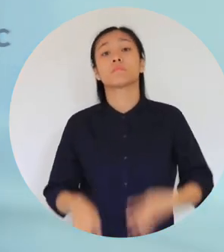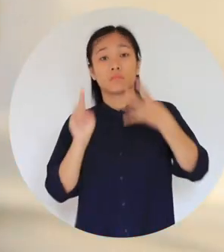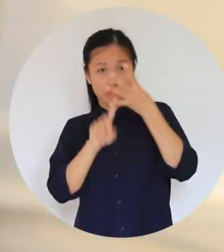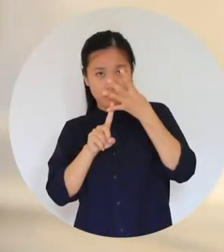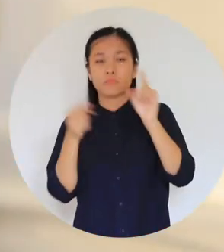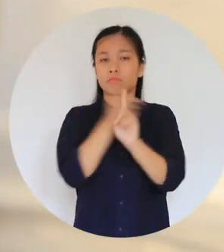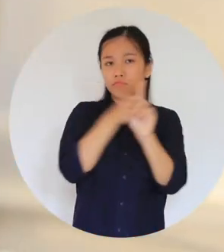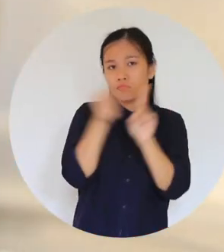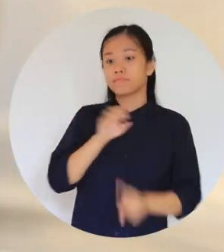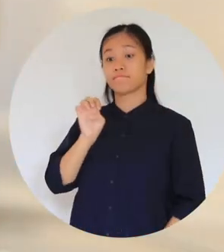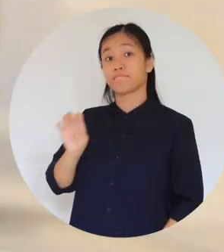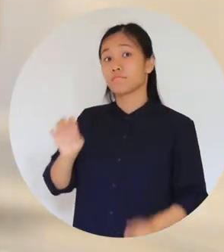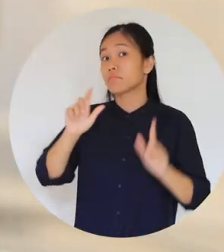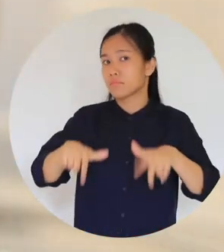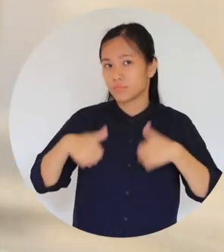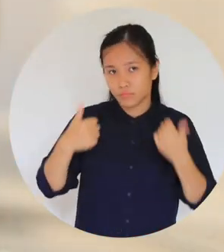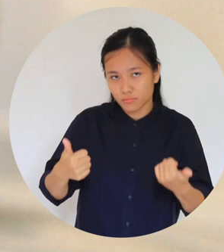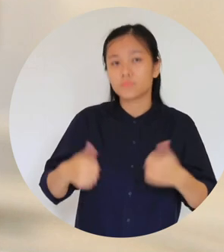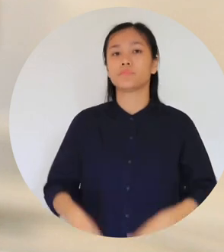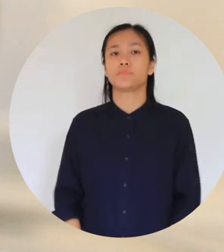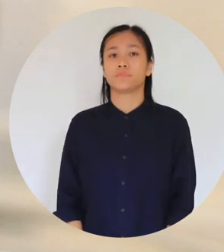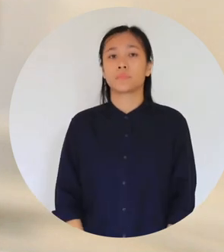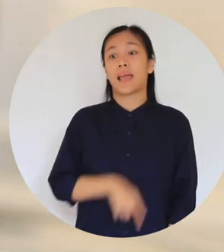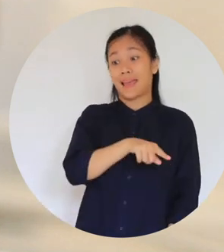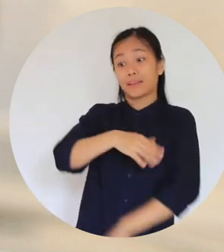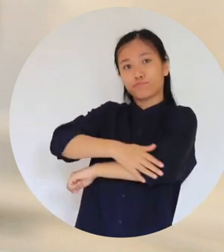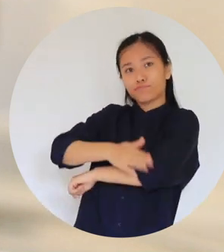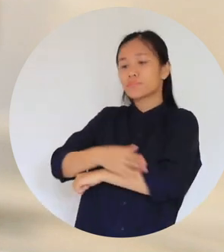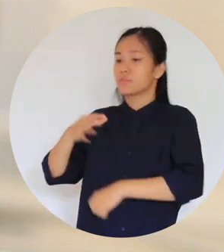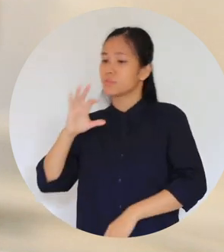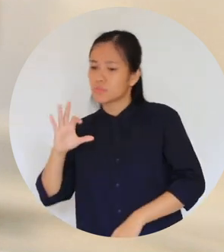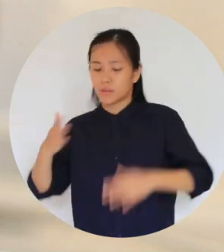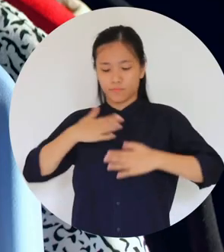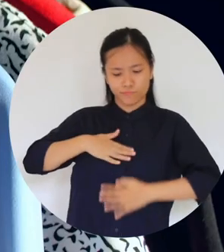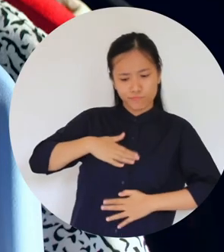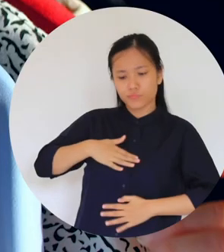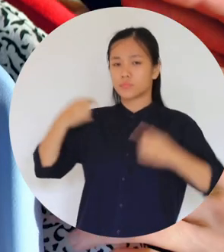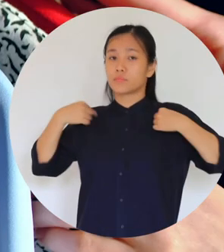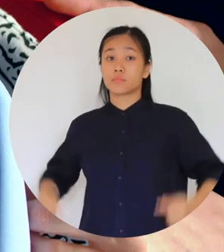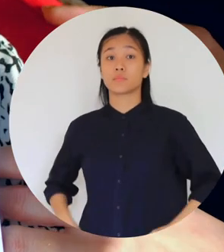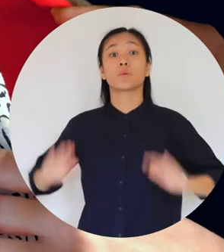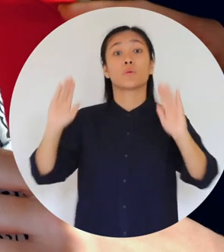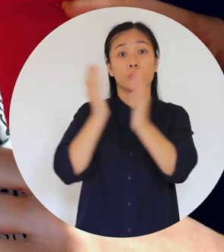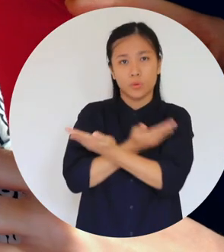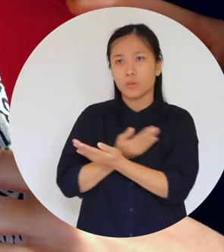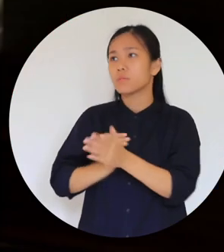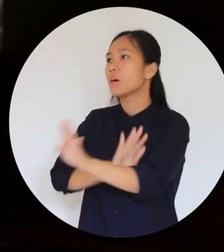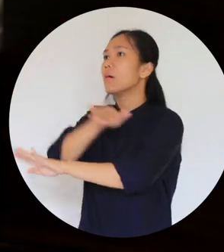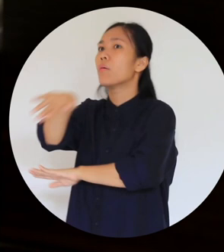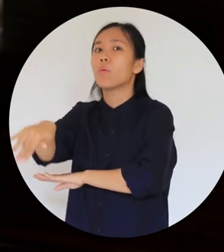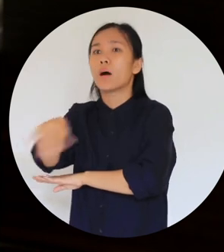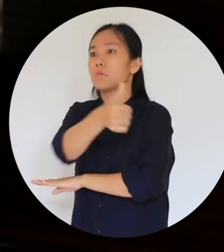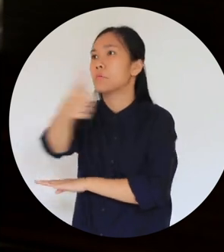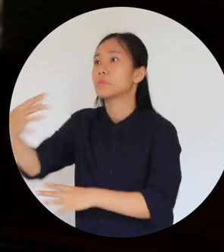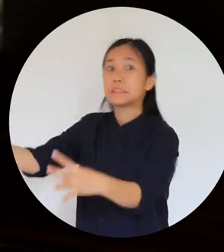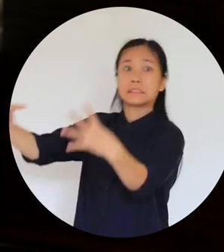tình dục người khuyết tật là khi người chăm sóc thường vệ sinh cá nhân như tắm rửa, thay quần áo cho người khuyết tật tại nơi không